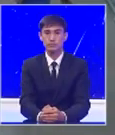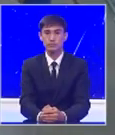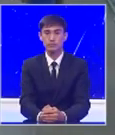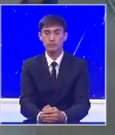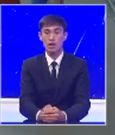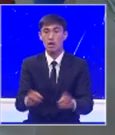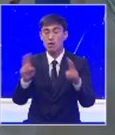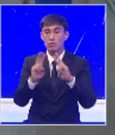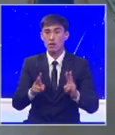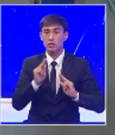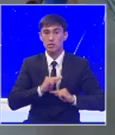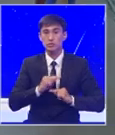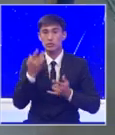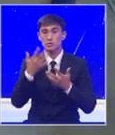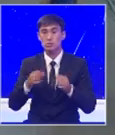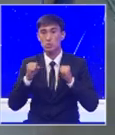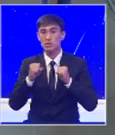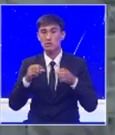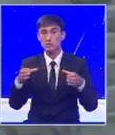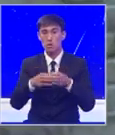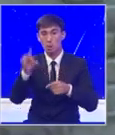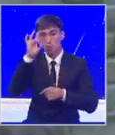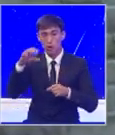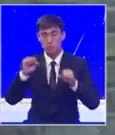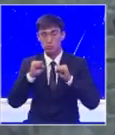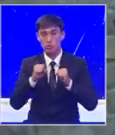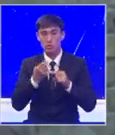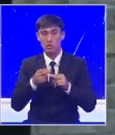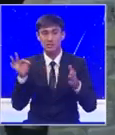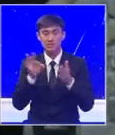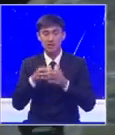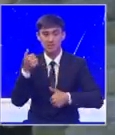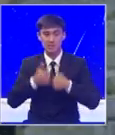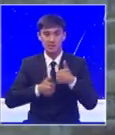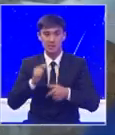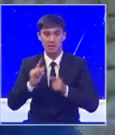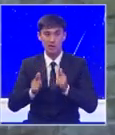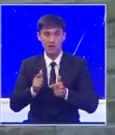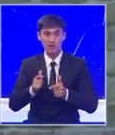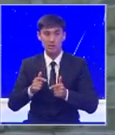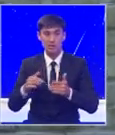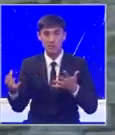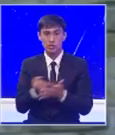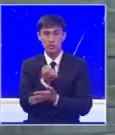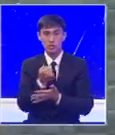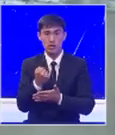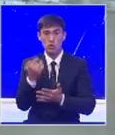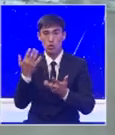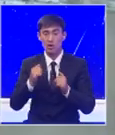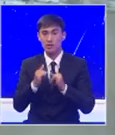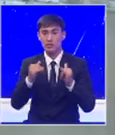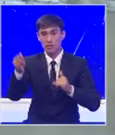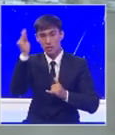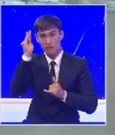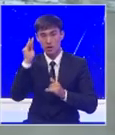В лагере действует несколько спортивных секций по самым популярным видам спорта. Целью состязаний является не столько достижение, сколько развитие